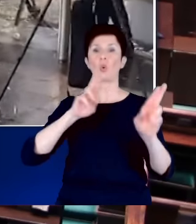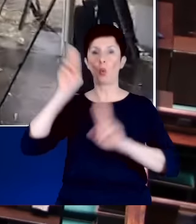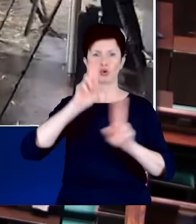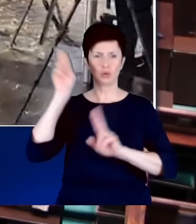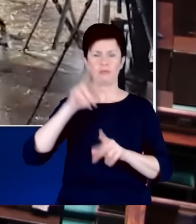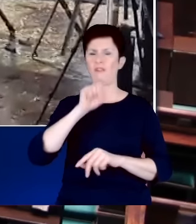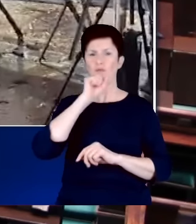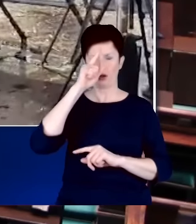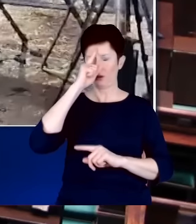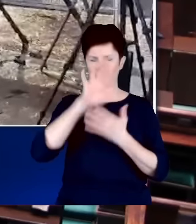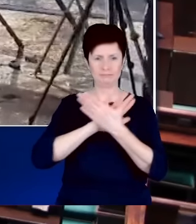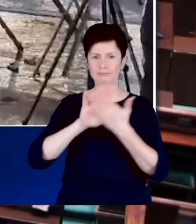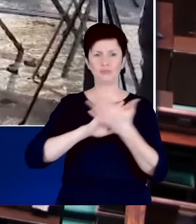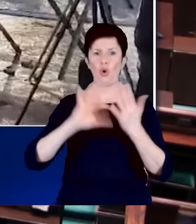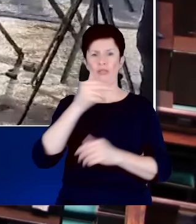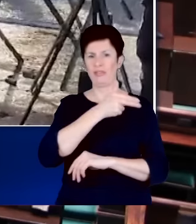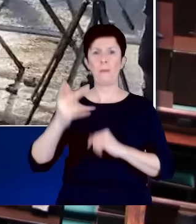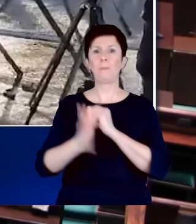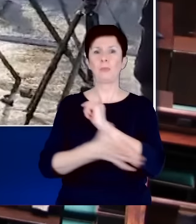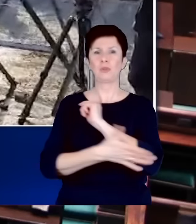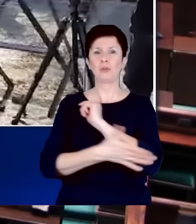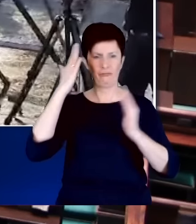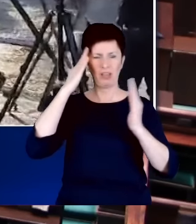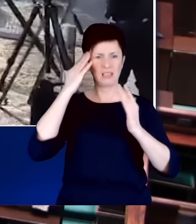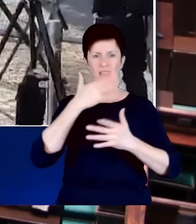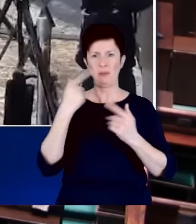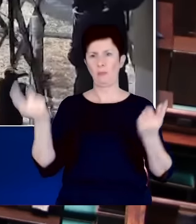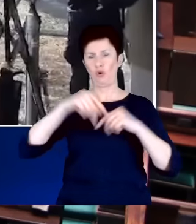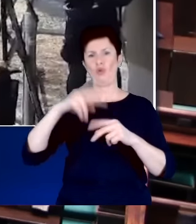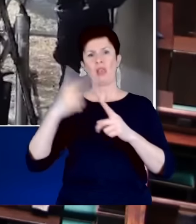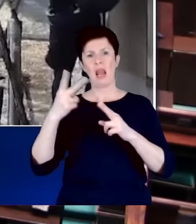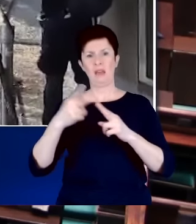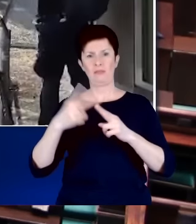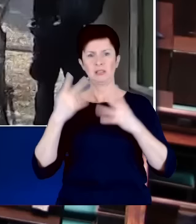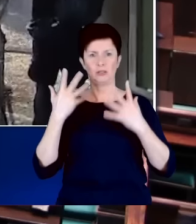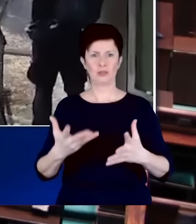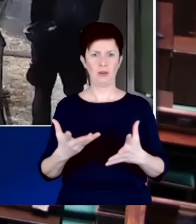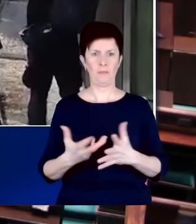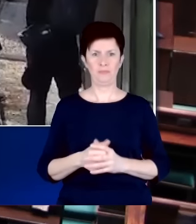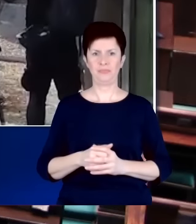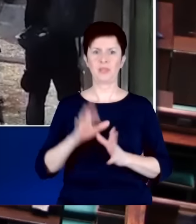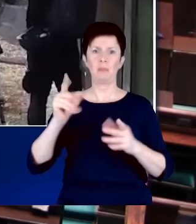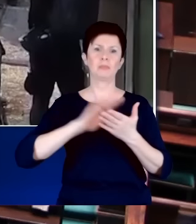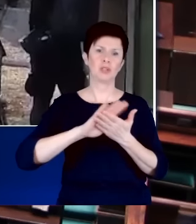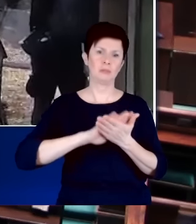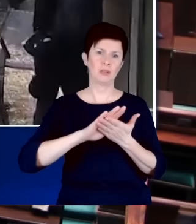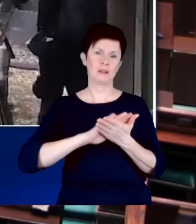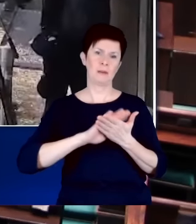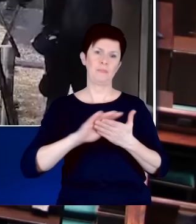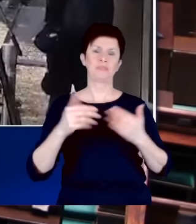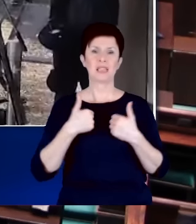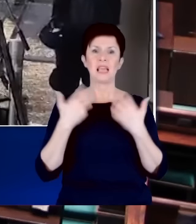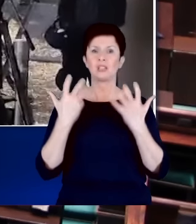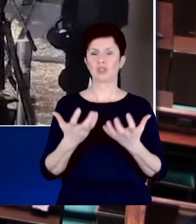udziale dwutlenku, podstawowej wiedzy nie mają. Przychodzą do telewizji i chcą grać. Dobrze, pan poseł Adam Gomoła, bo tak chciałbym, dalej, żebyśmy